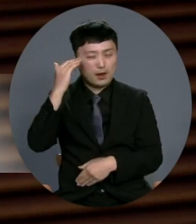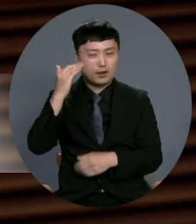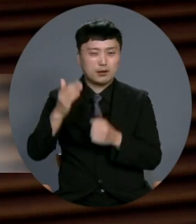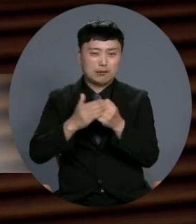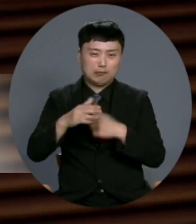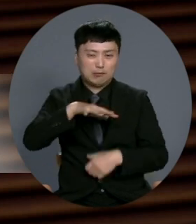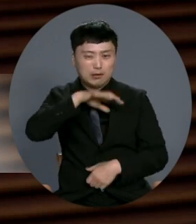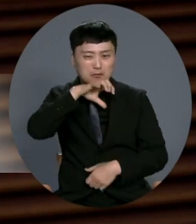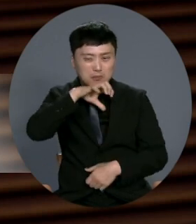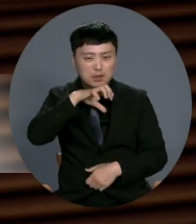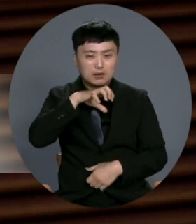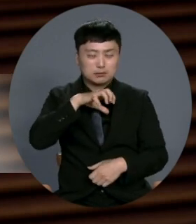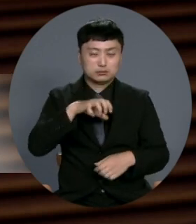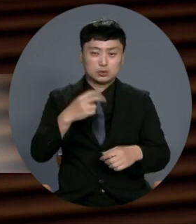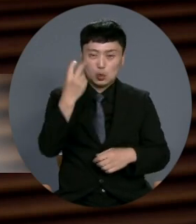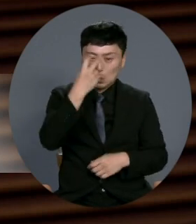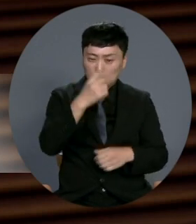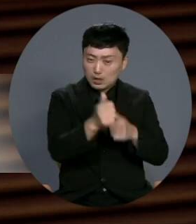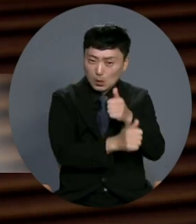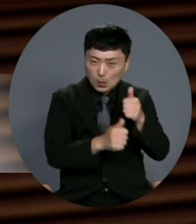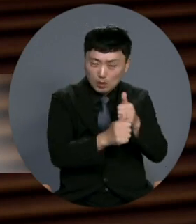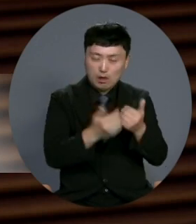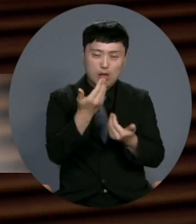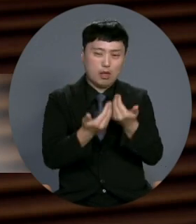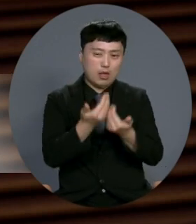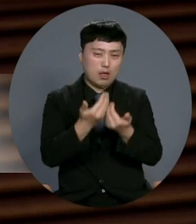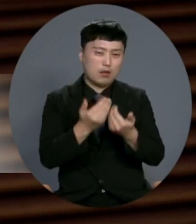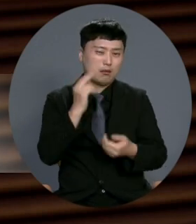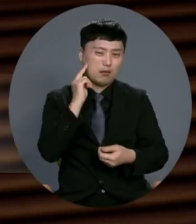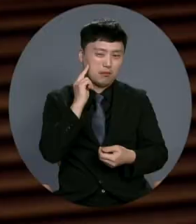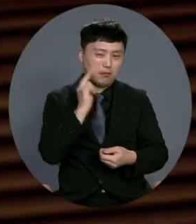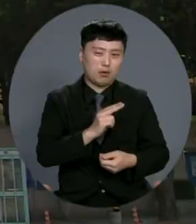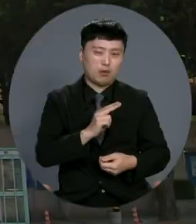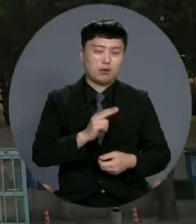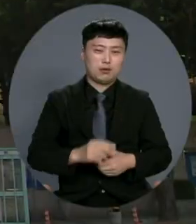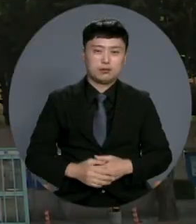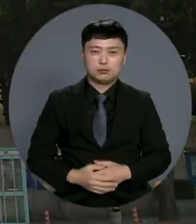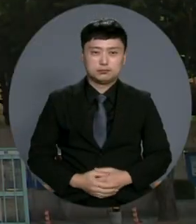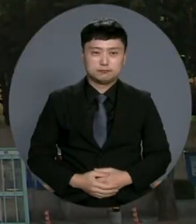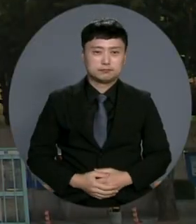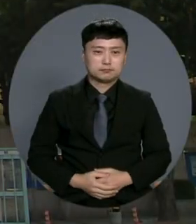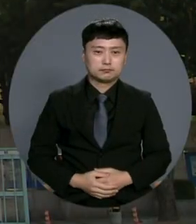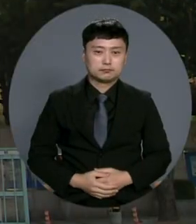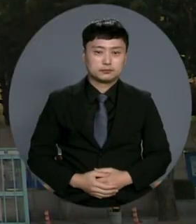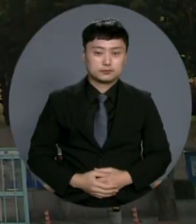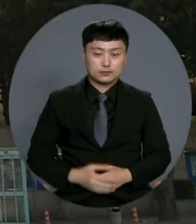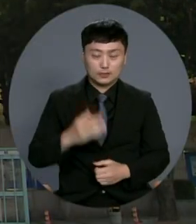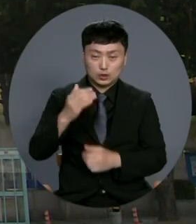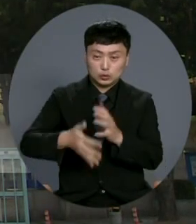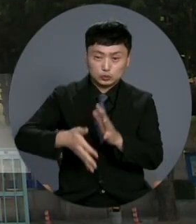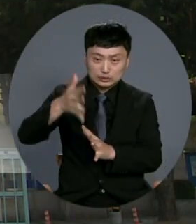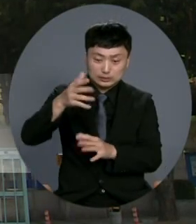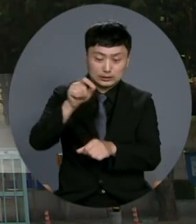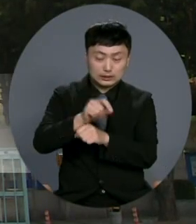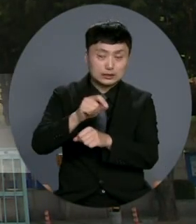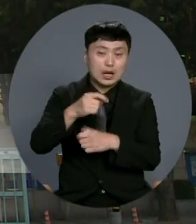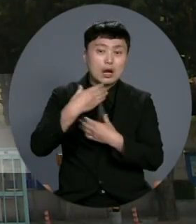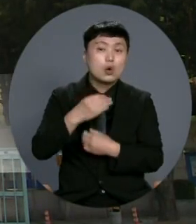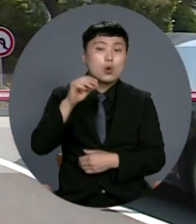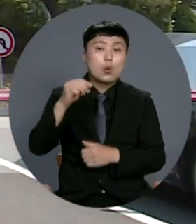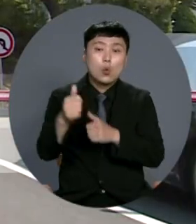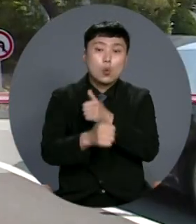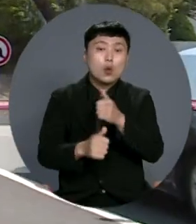나타내기도 해 국감위원들과 설전 등 마찰 가능성도 있습니다. 대구시 국감을 한 행정안전위는 같은